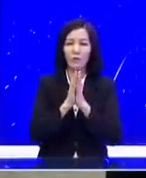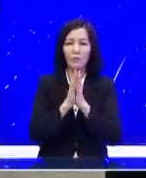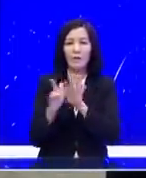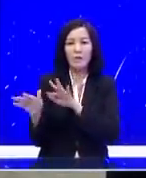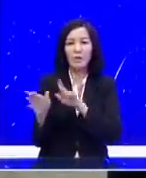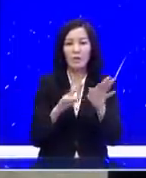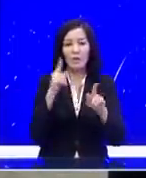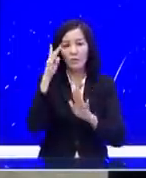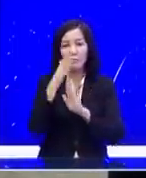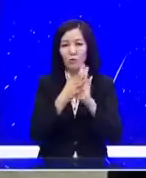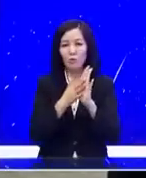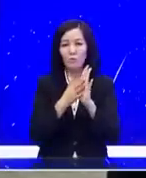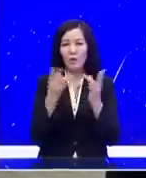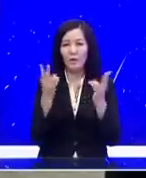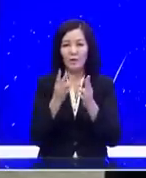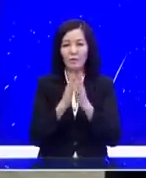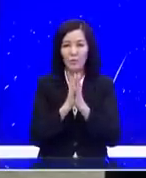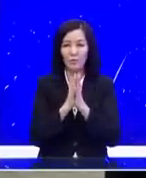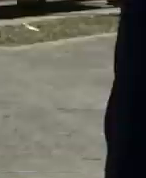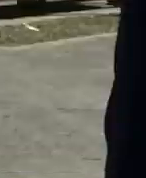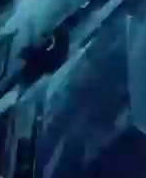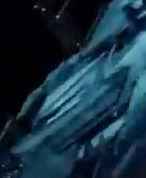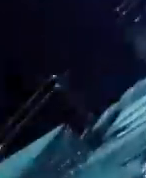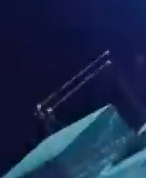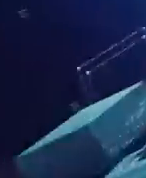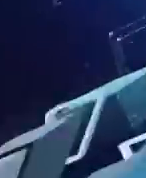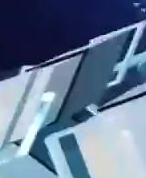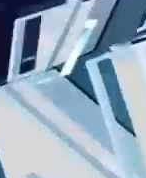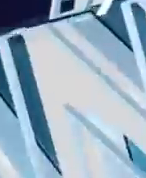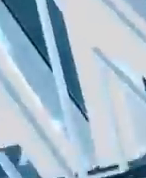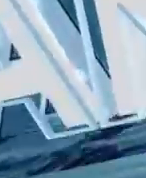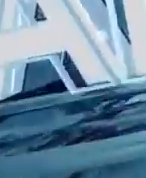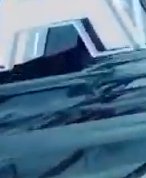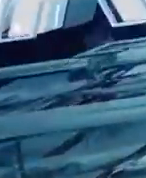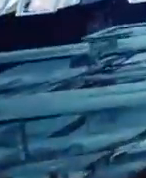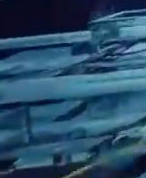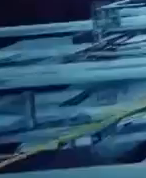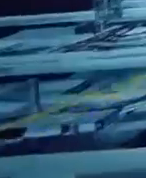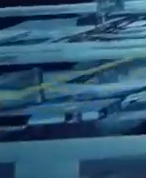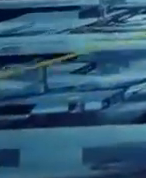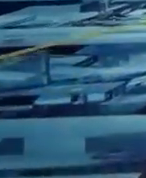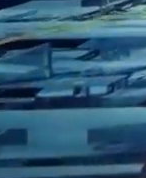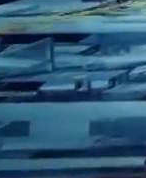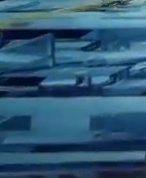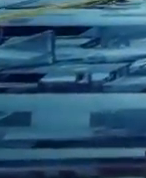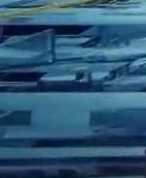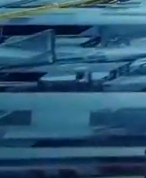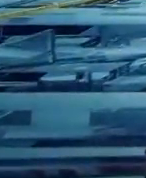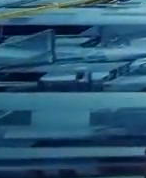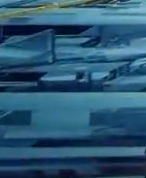шараларға түсіністікпен қарауларыңызды өтінемін.